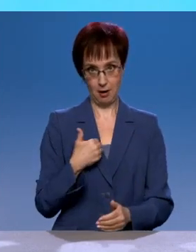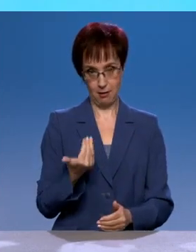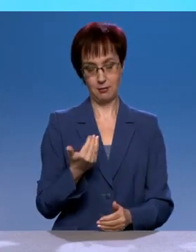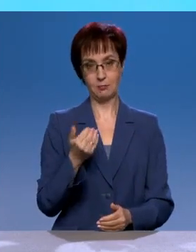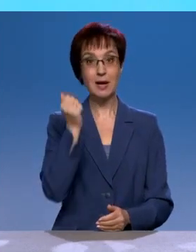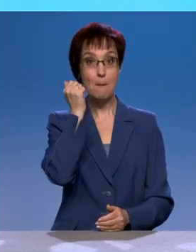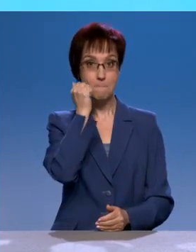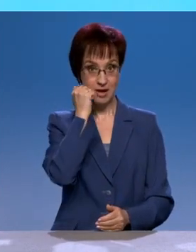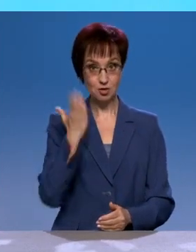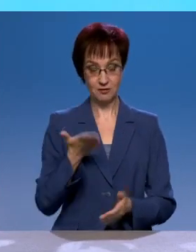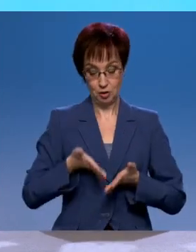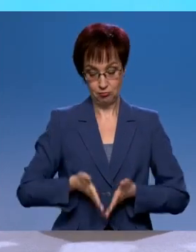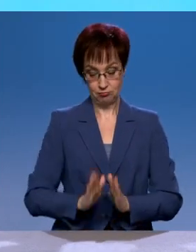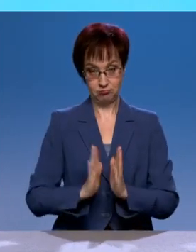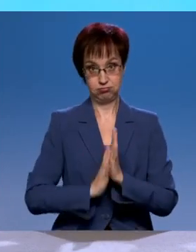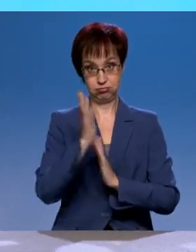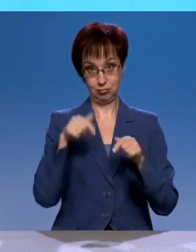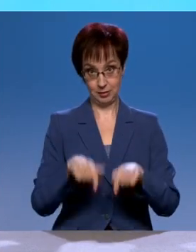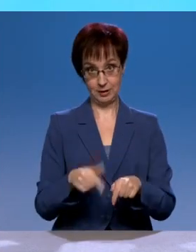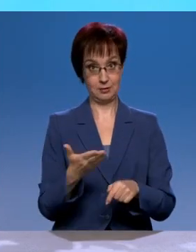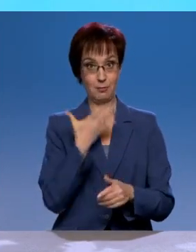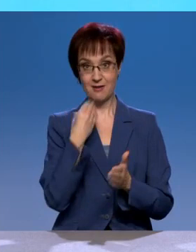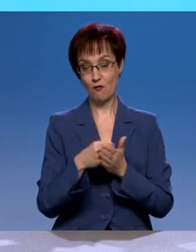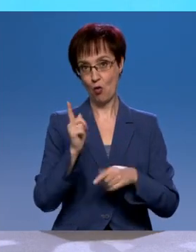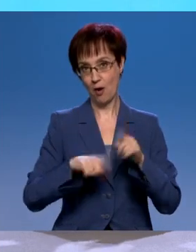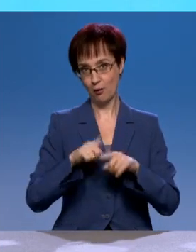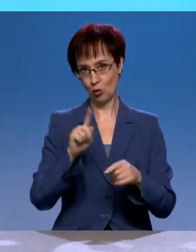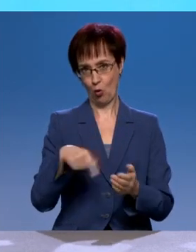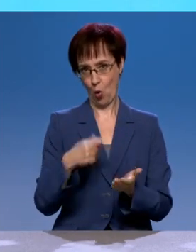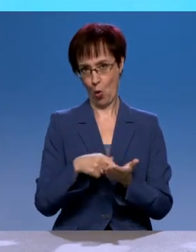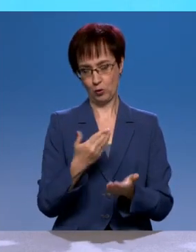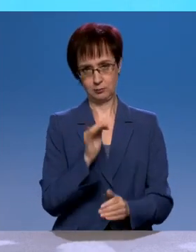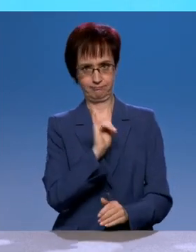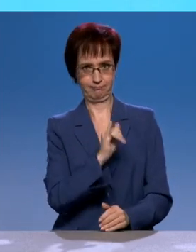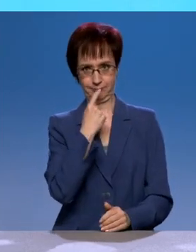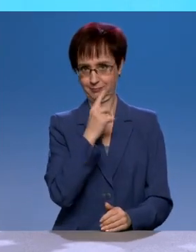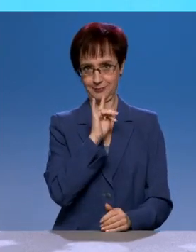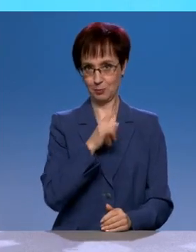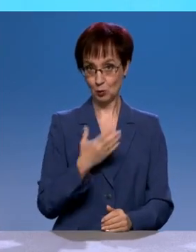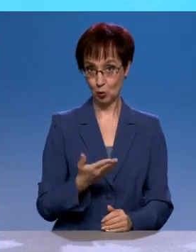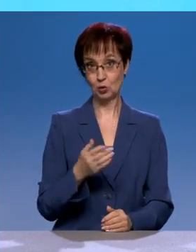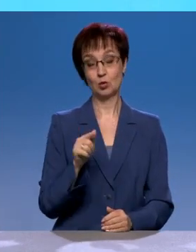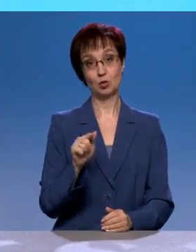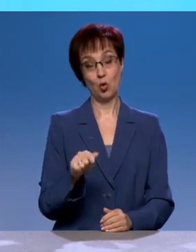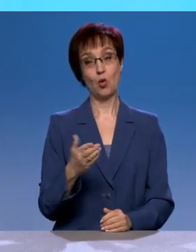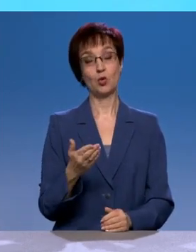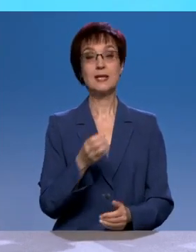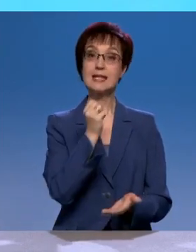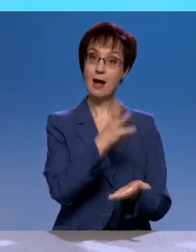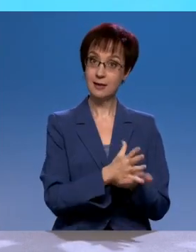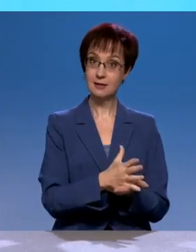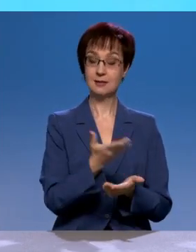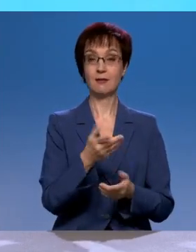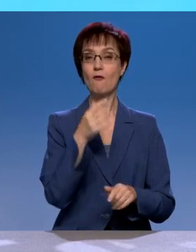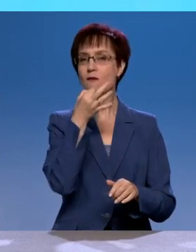Хотя противопоставление есть, но противопоставление, оно есть в каждой стране практически. Столица – это немного другое. Да, самое главное,